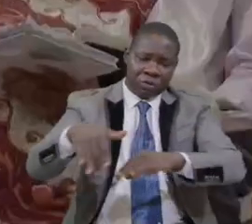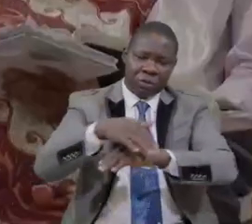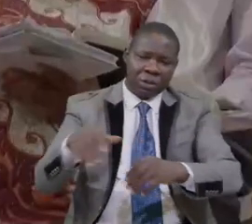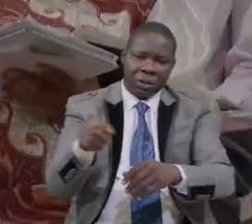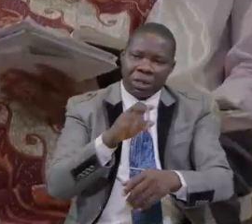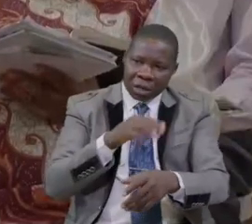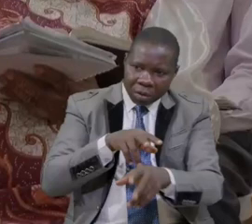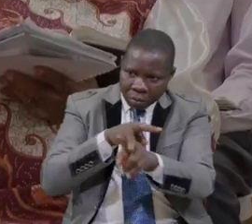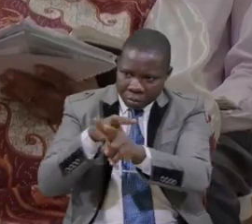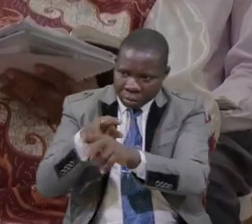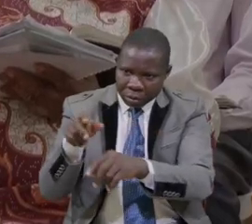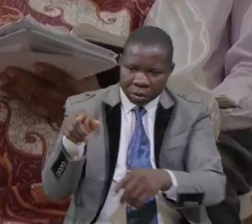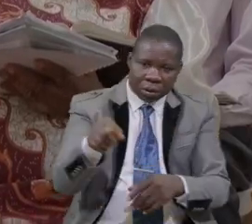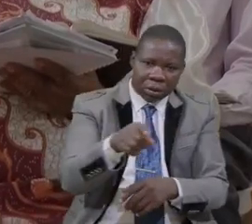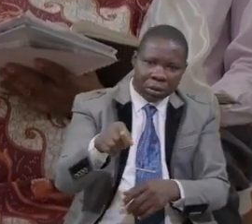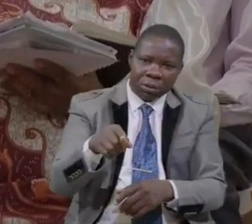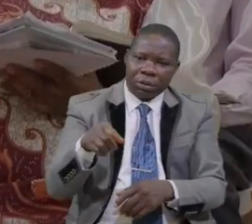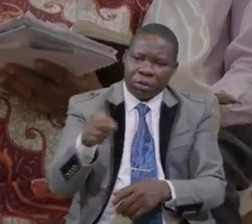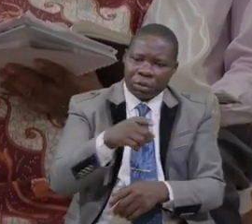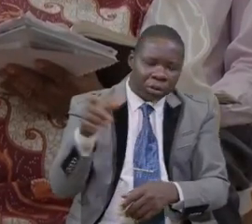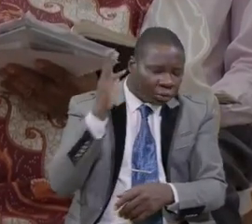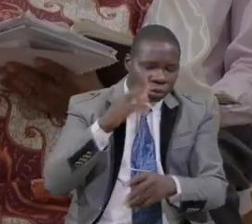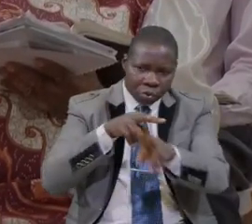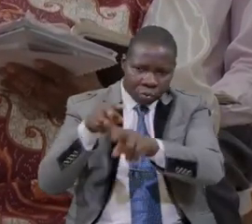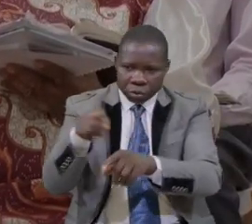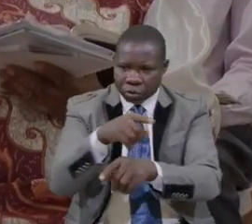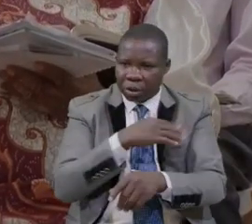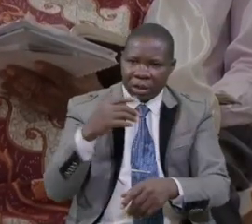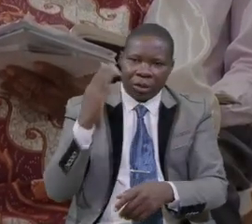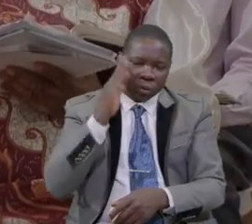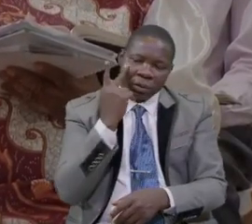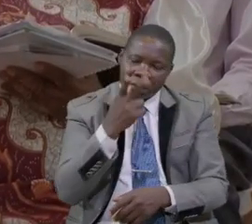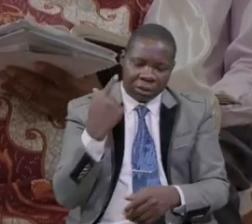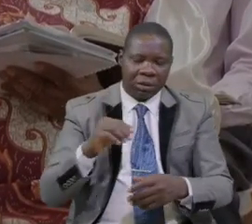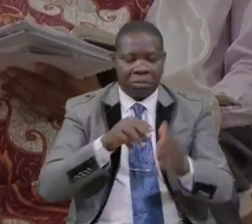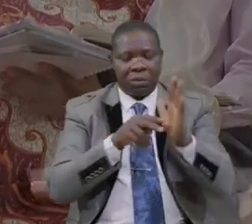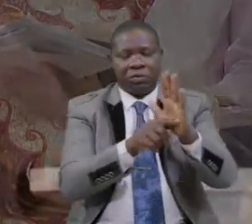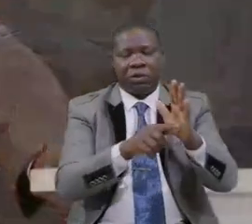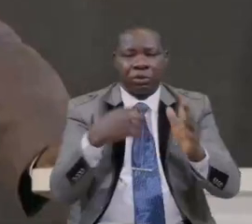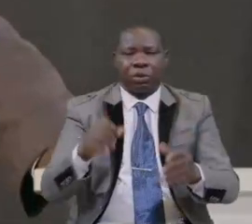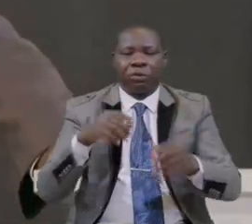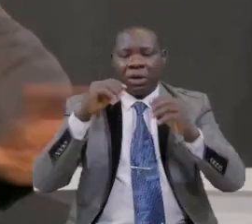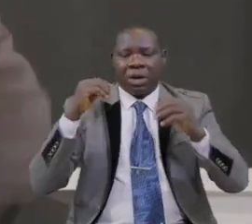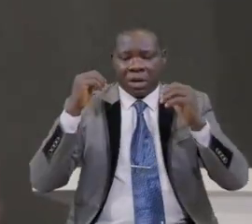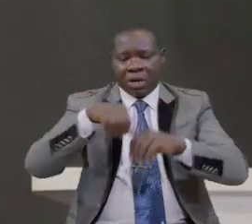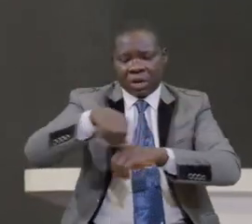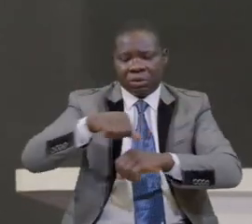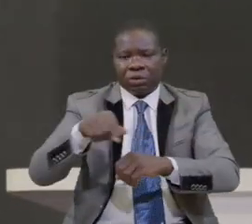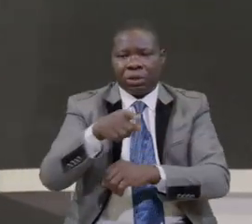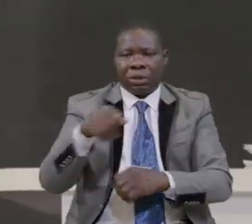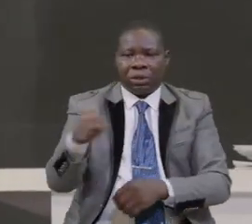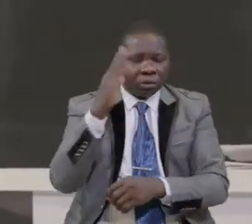observer. Ils verront la manifestation de l'onction. Ils verront la puissance. Ils verront